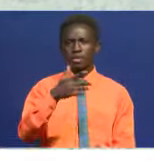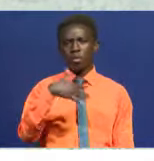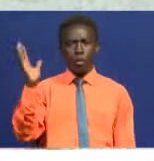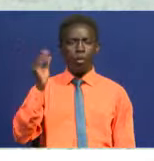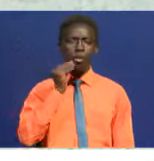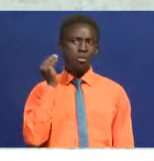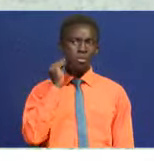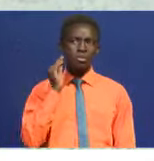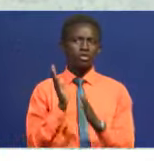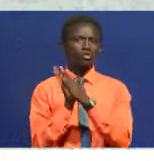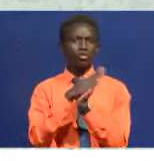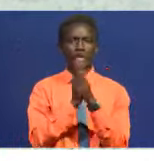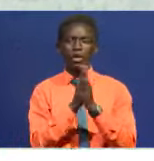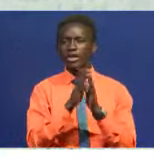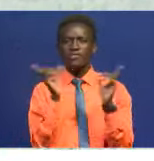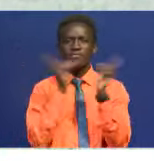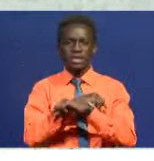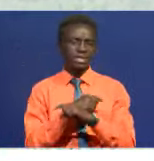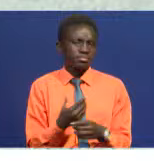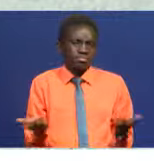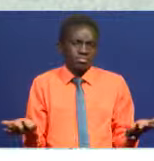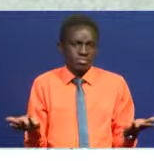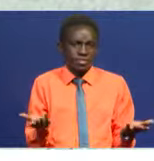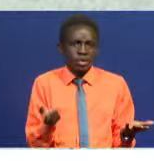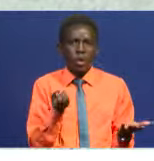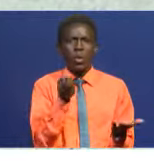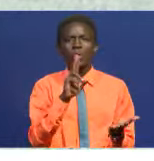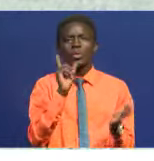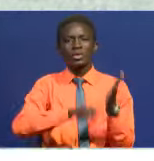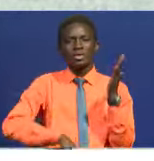Story finish. Ama namna gani jameni?